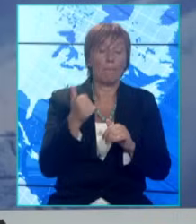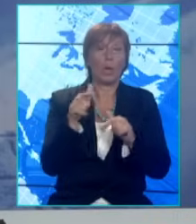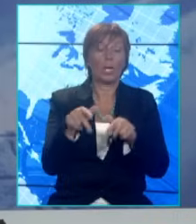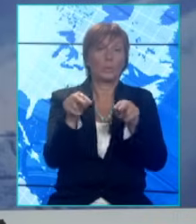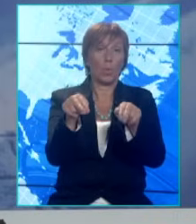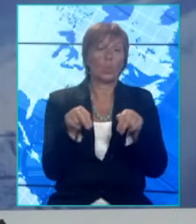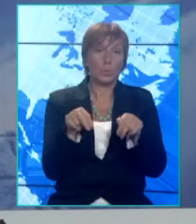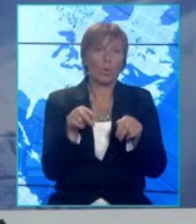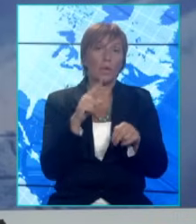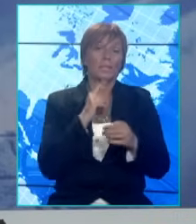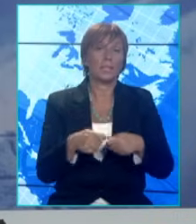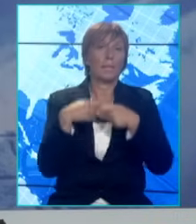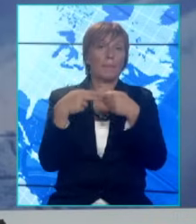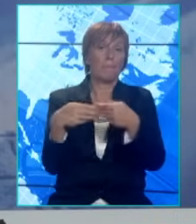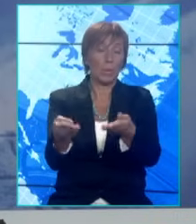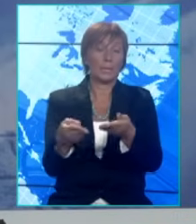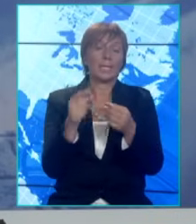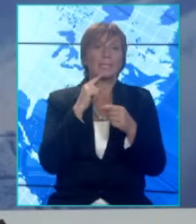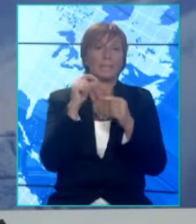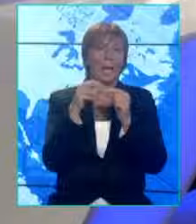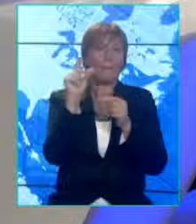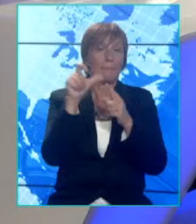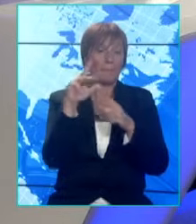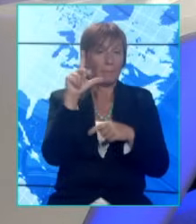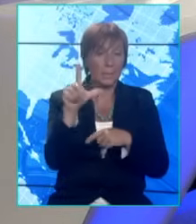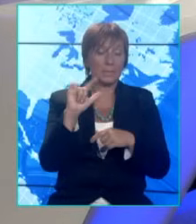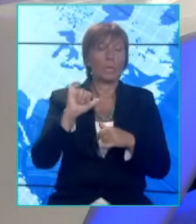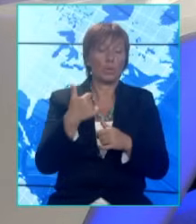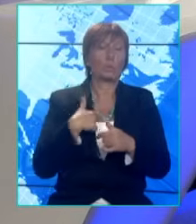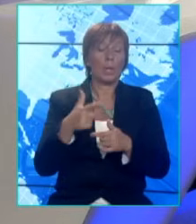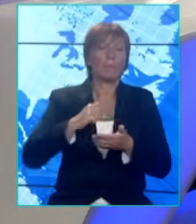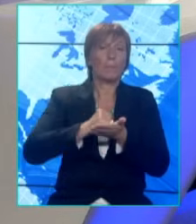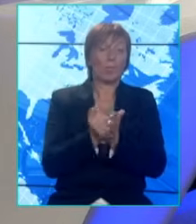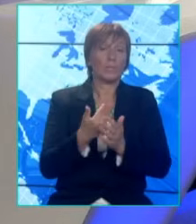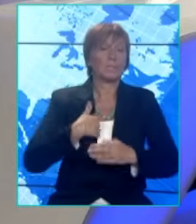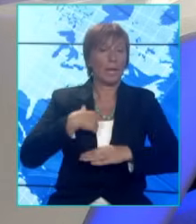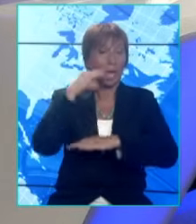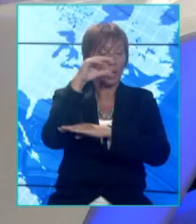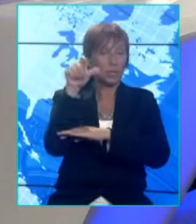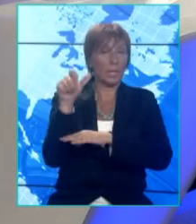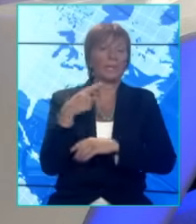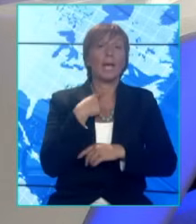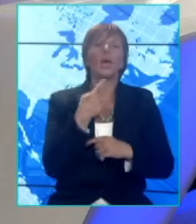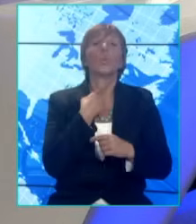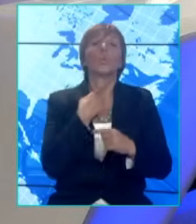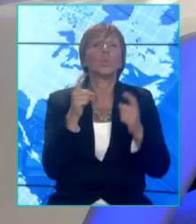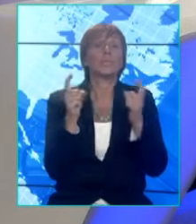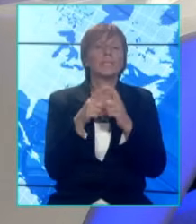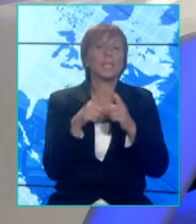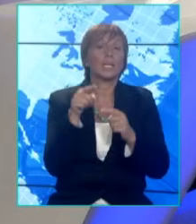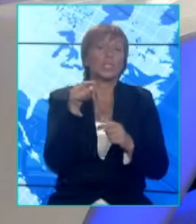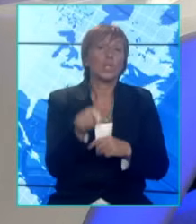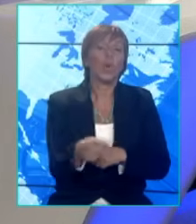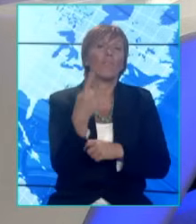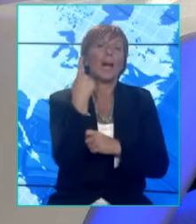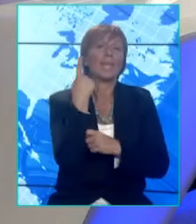usvojiti i proslijediti za Brisel. Možemo li onda potvrditi za naše gledatelje da je usuglašen barem ovaj